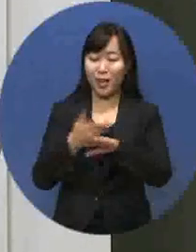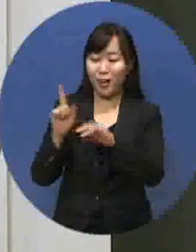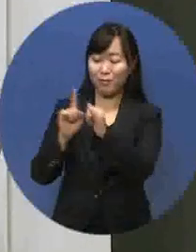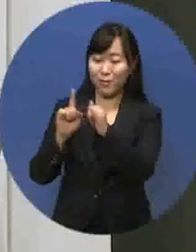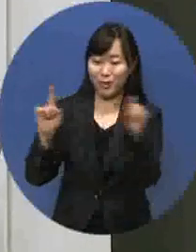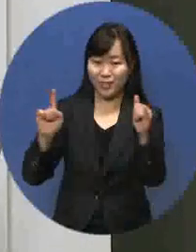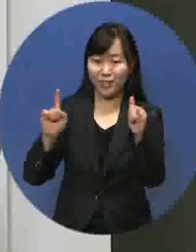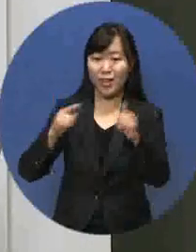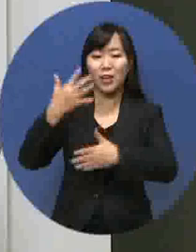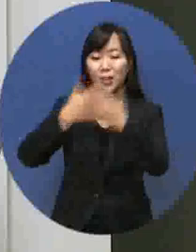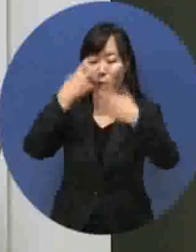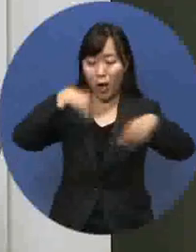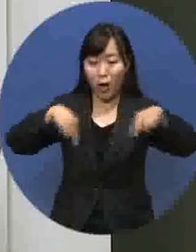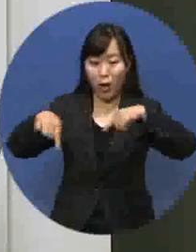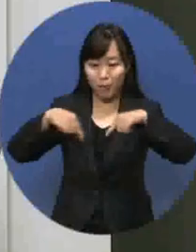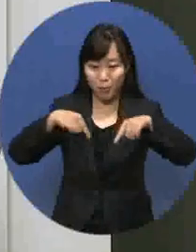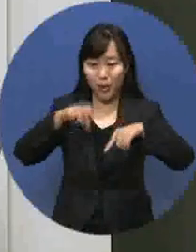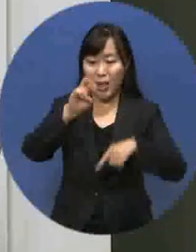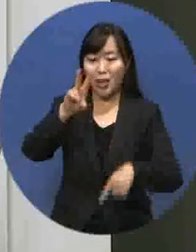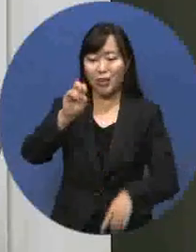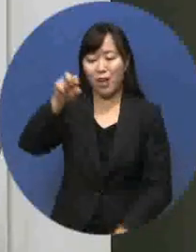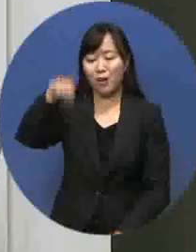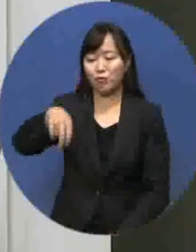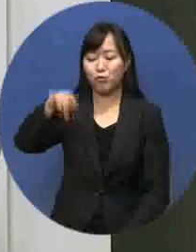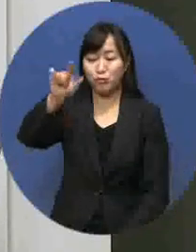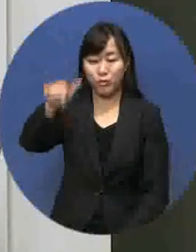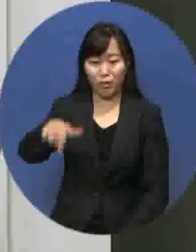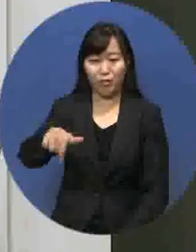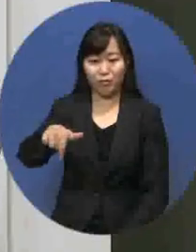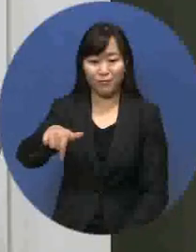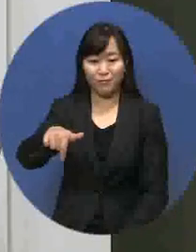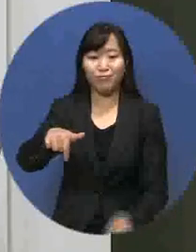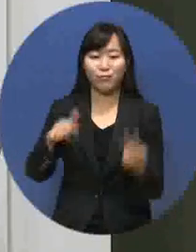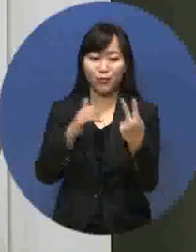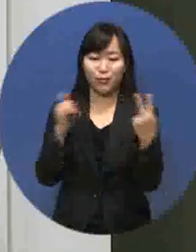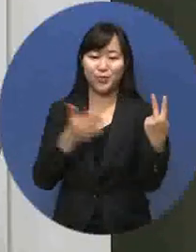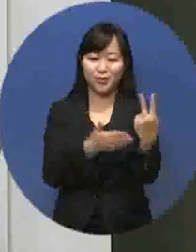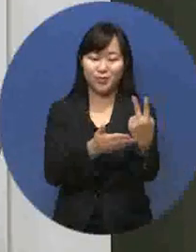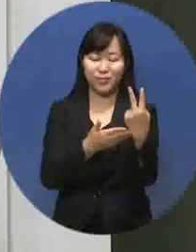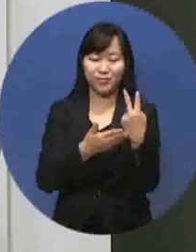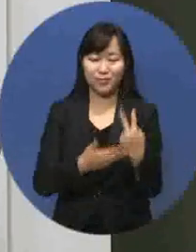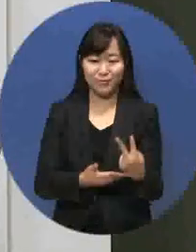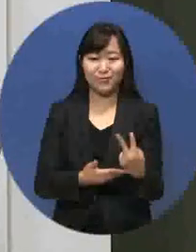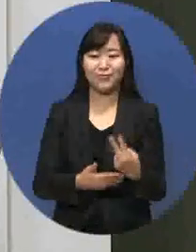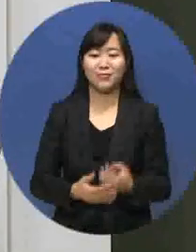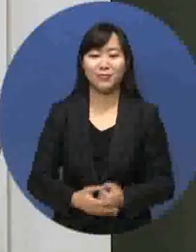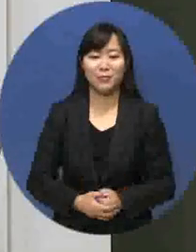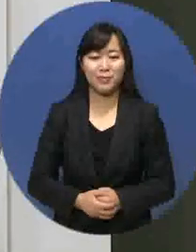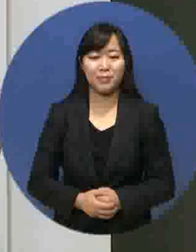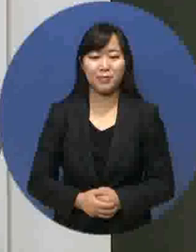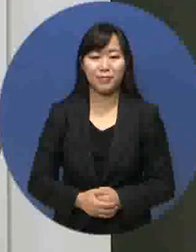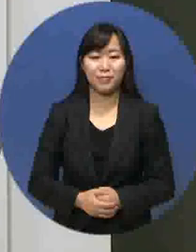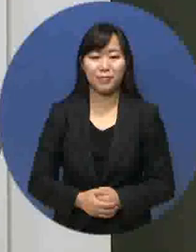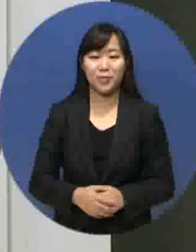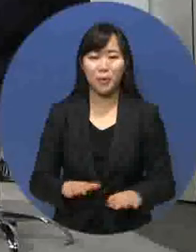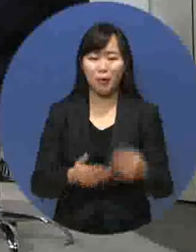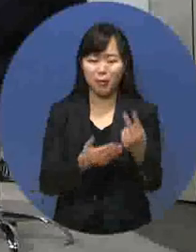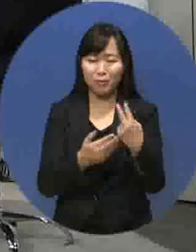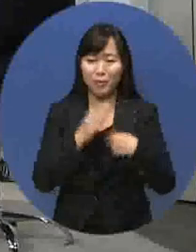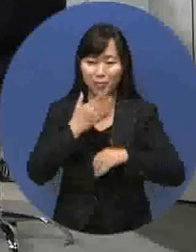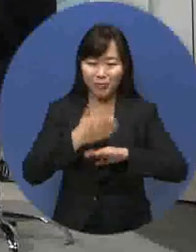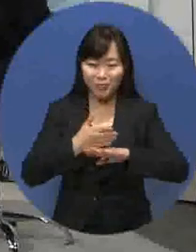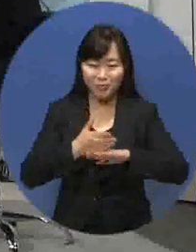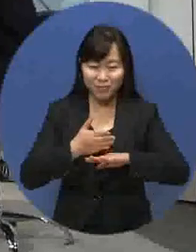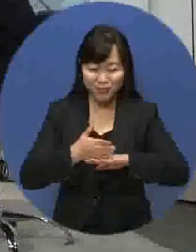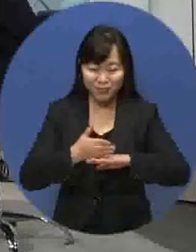한 분은 영화 감독 양우석 씨, 이렇게 두 분을 스튜디오에 모셨습니다. 오셔서